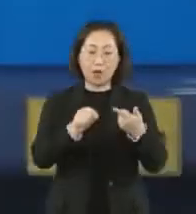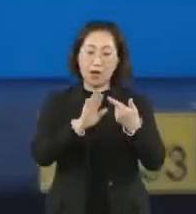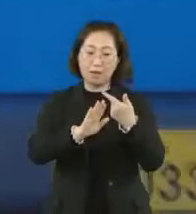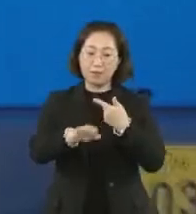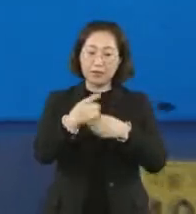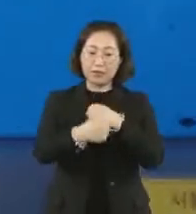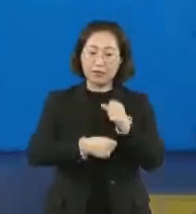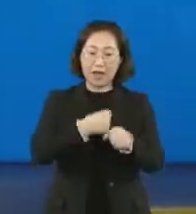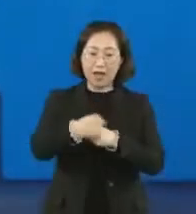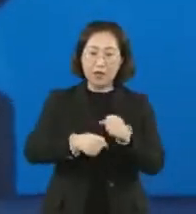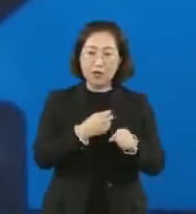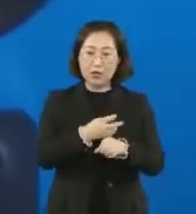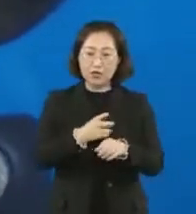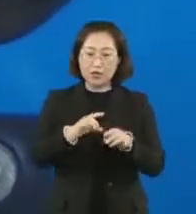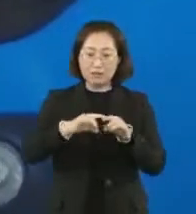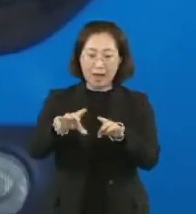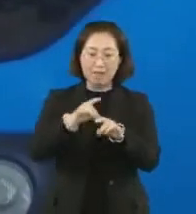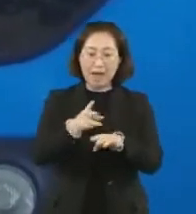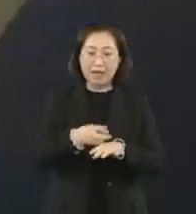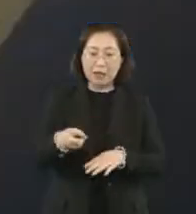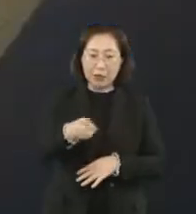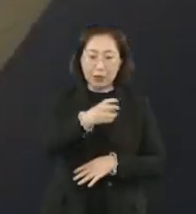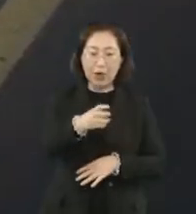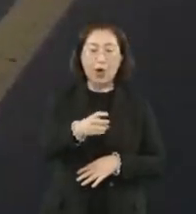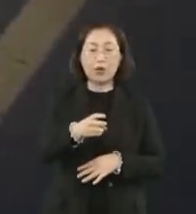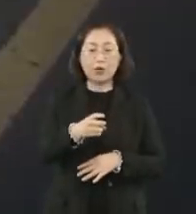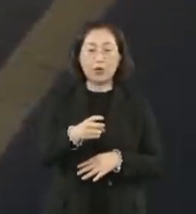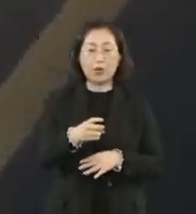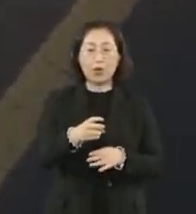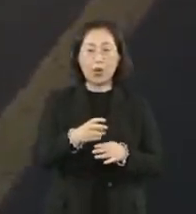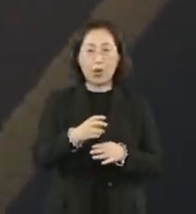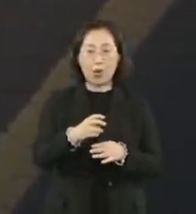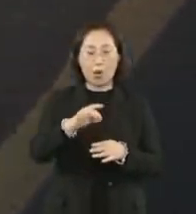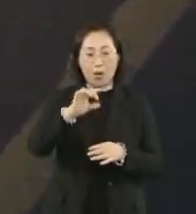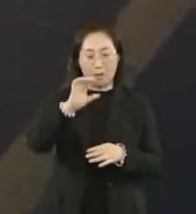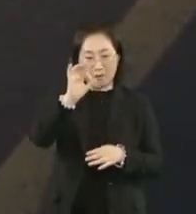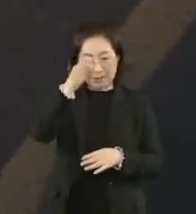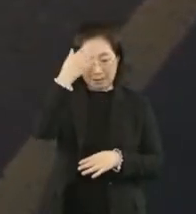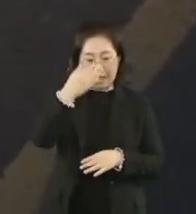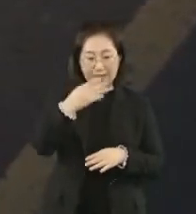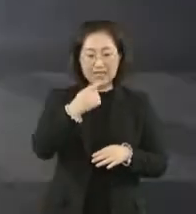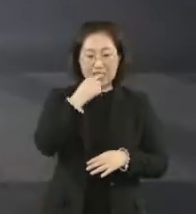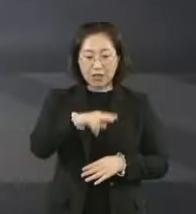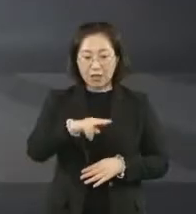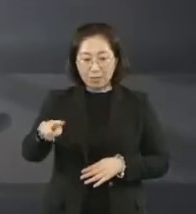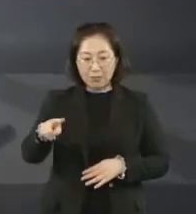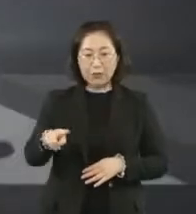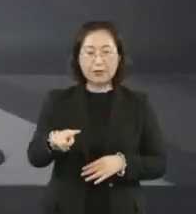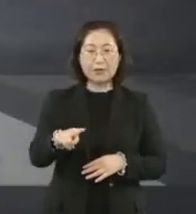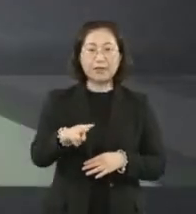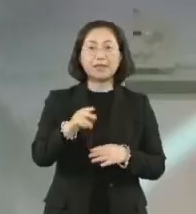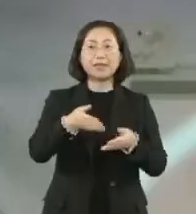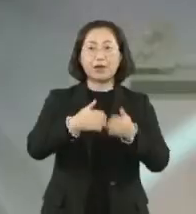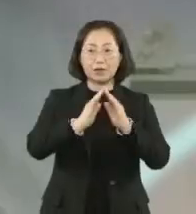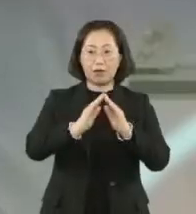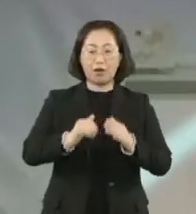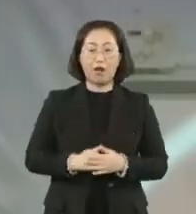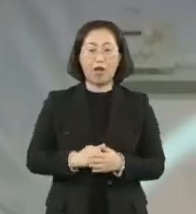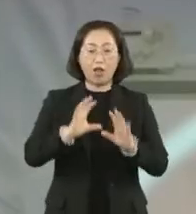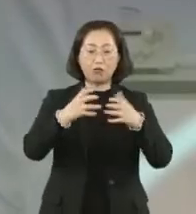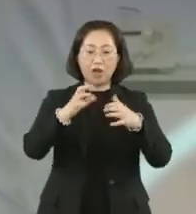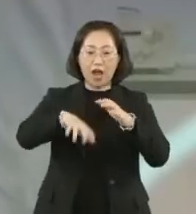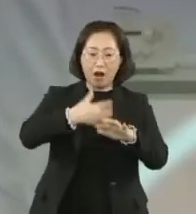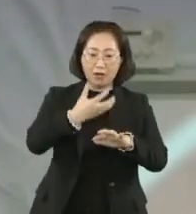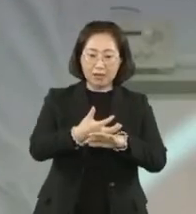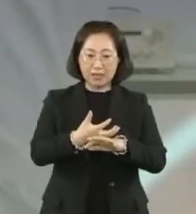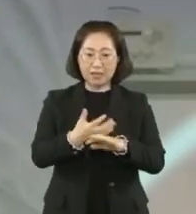하반기부터는 자율주행 셔틀과 첨단 버스 쉘터, 스마트 횡단보도 등 첨단 도시를 미리 만나볼 수 있습니다. 국가